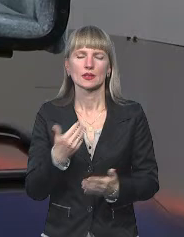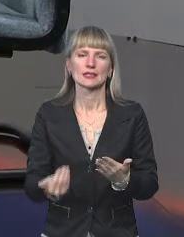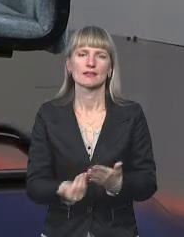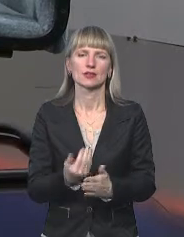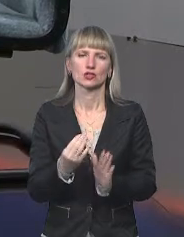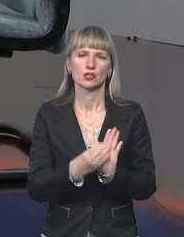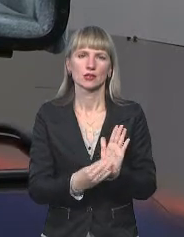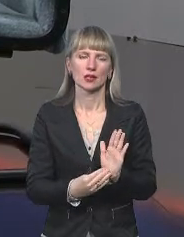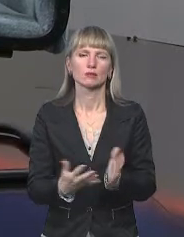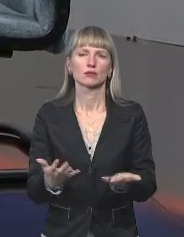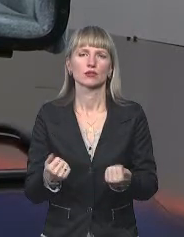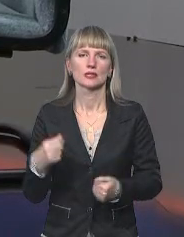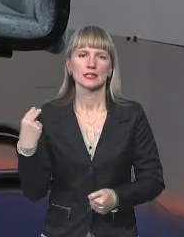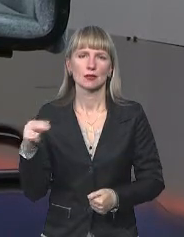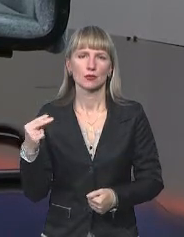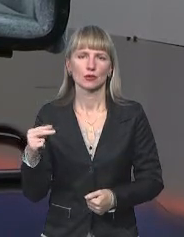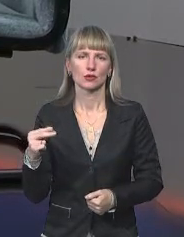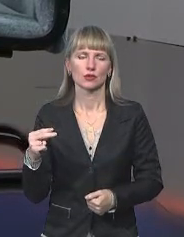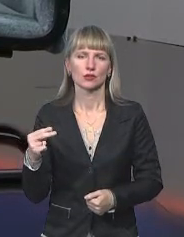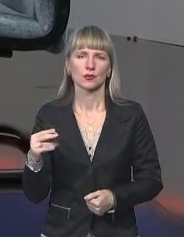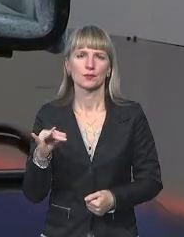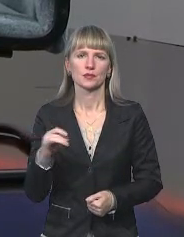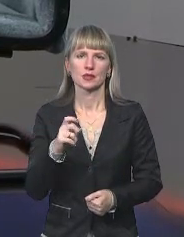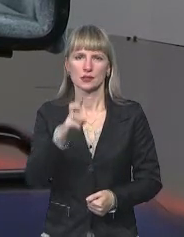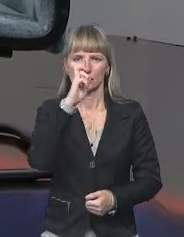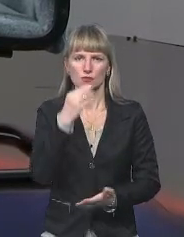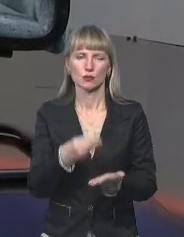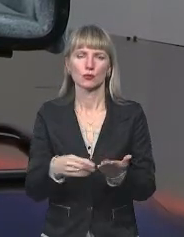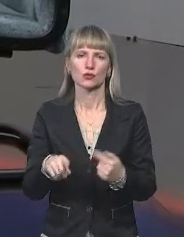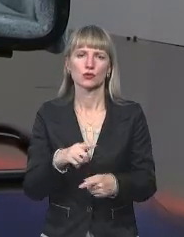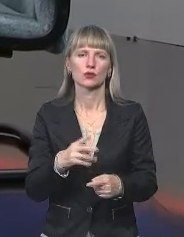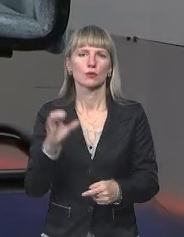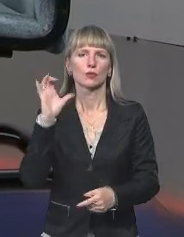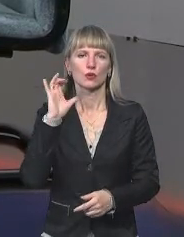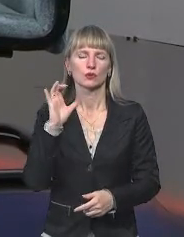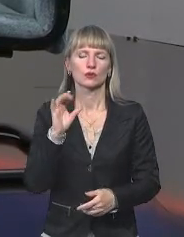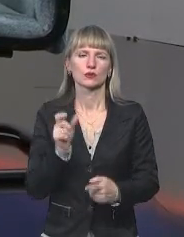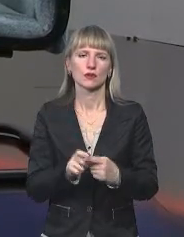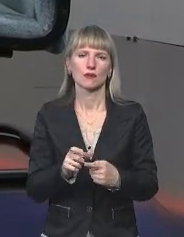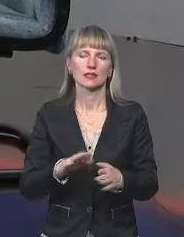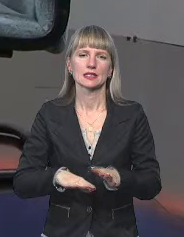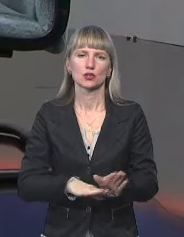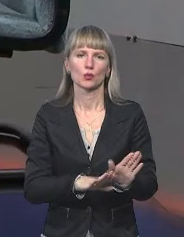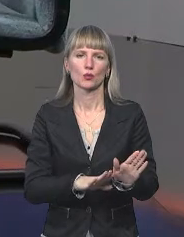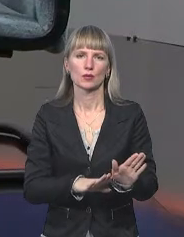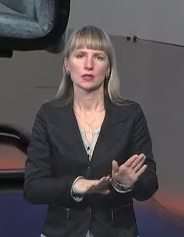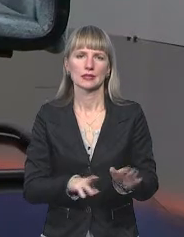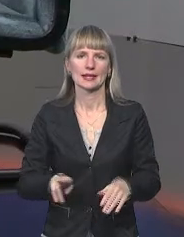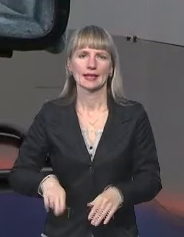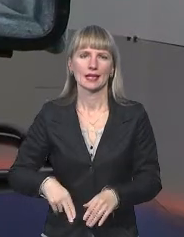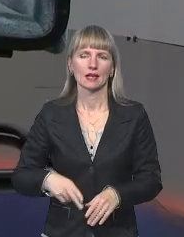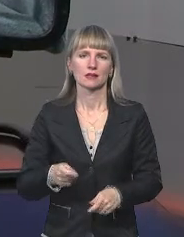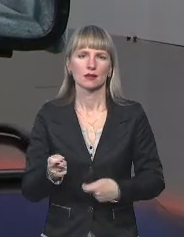дані, отримувала Запоріжжя з державного бюджету. Давайте послухаємо коментар заступниці